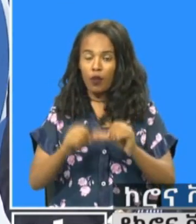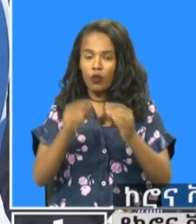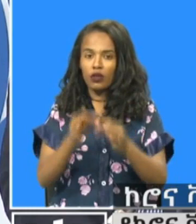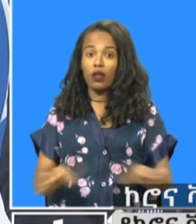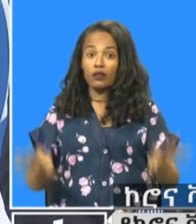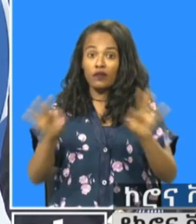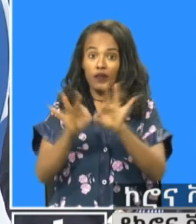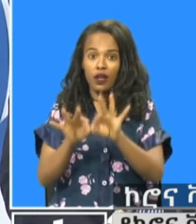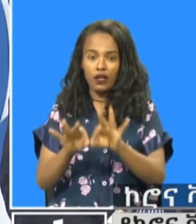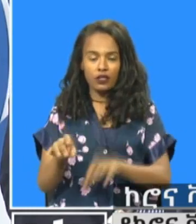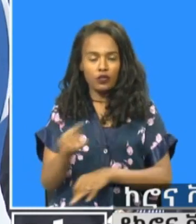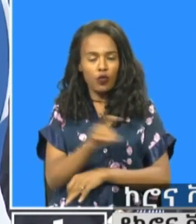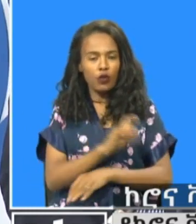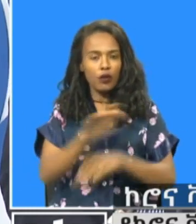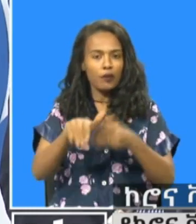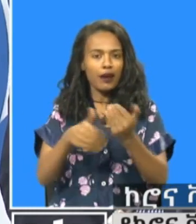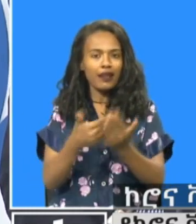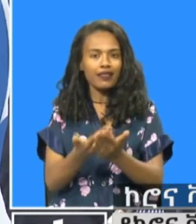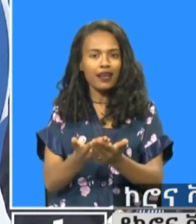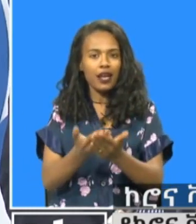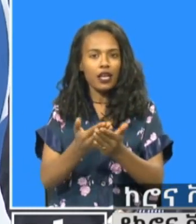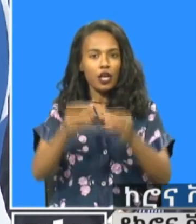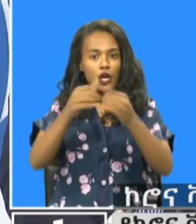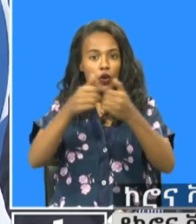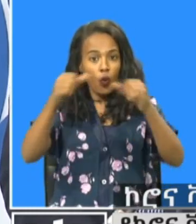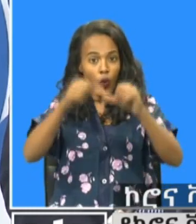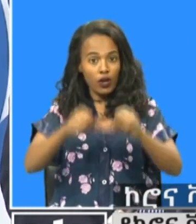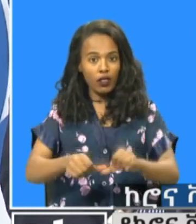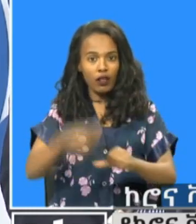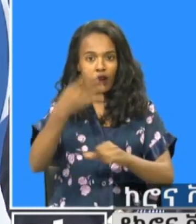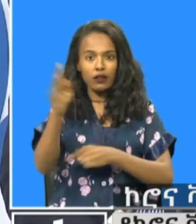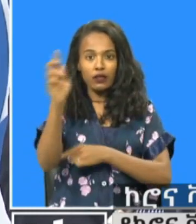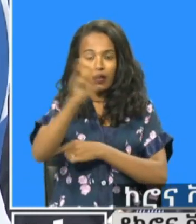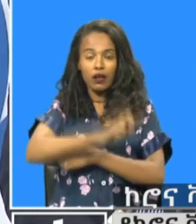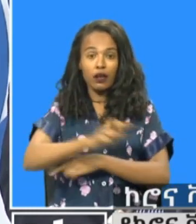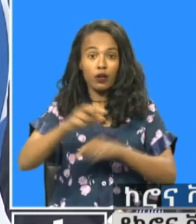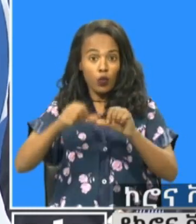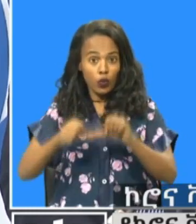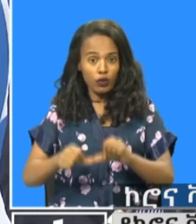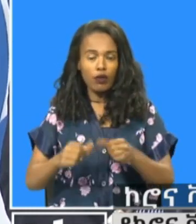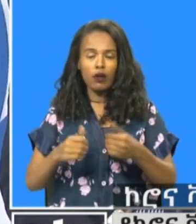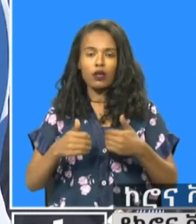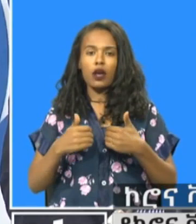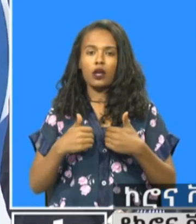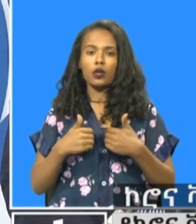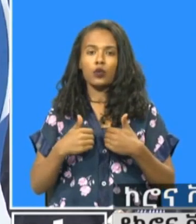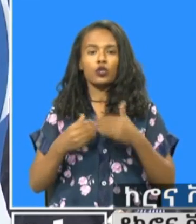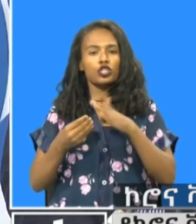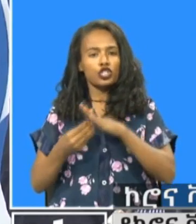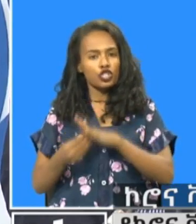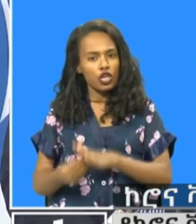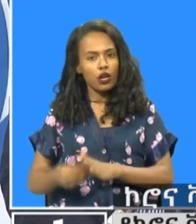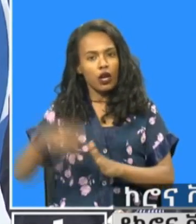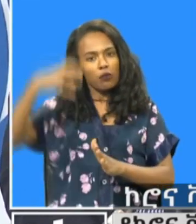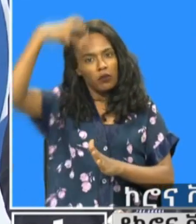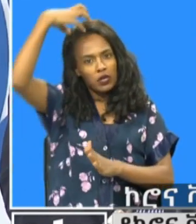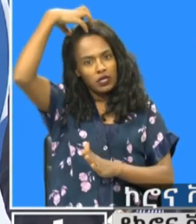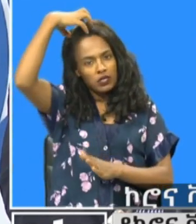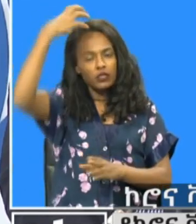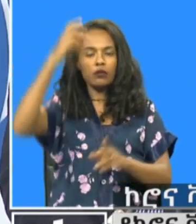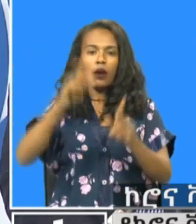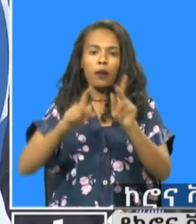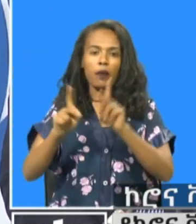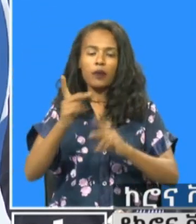በማስፈለጉ በአጠቃላይ የኳራንቲን የ14 ቀን ቆይታው ላይ ያለውም ጫና በመንግስትም ሆነ